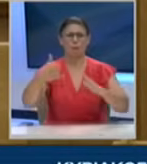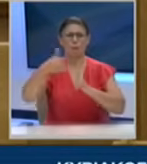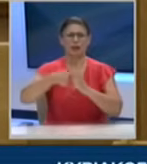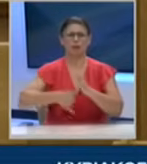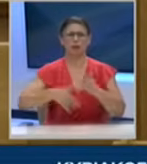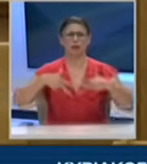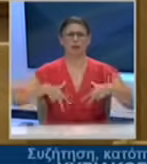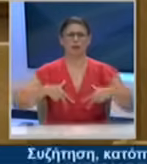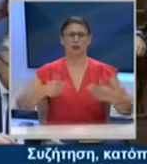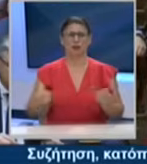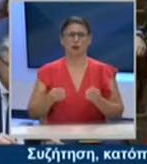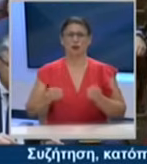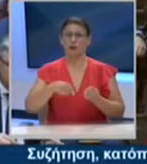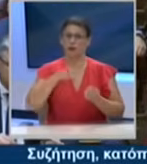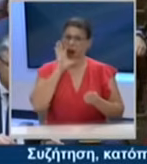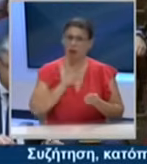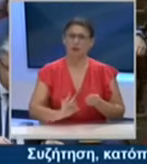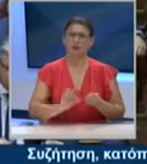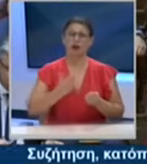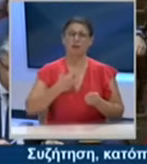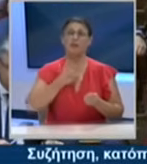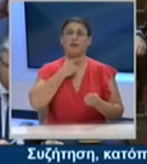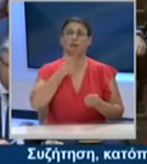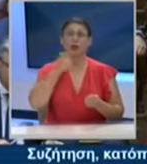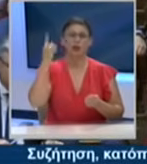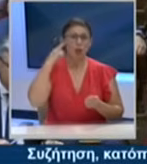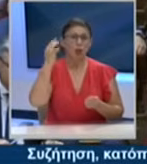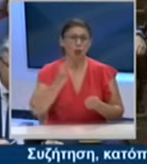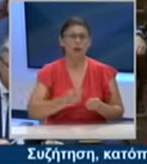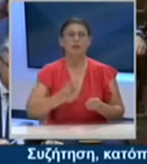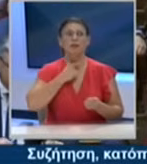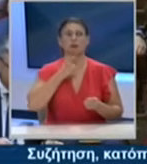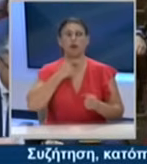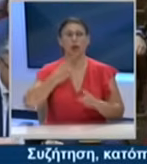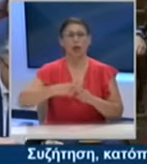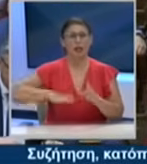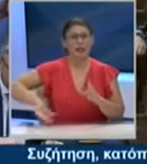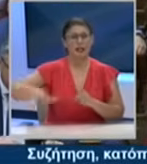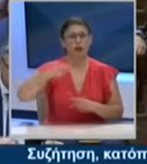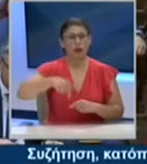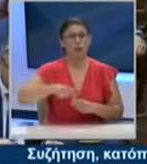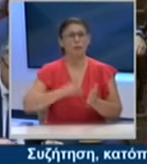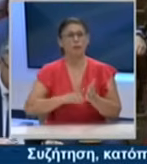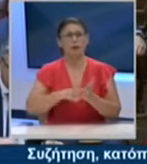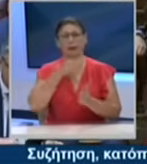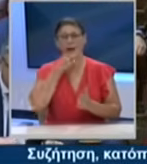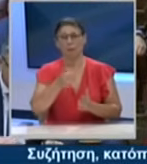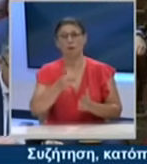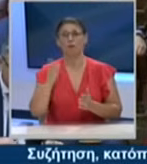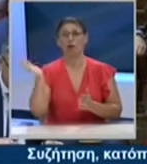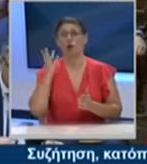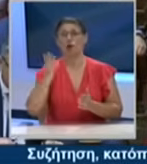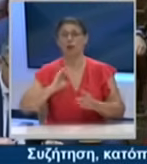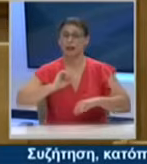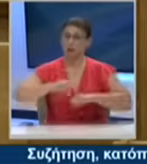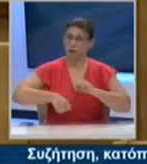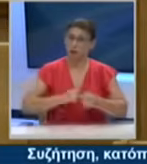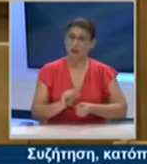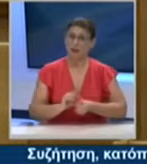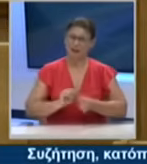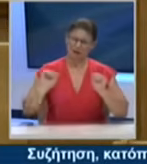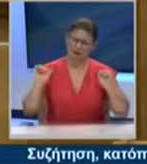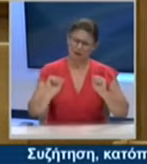του κυβερνητικού έργου. Είναι η αλήθεια. Είμαστε η φωνή της λογικής, είμαστε η φωνή των Ελλήνων και εδώ πρέπει να πω το εξής. Όσο και αν επιχείρησαν να